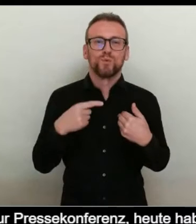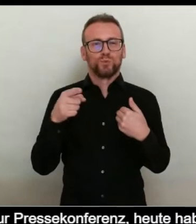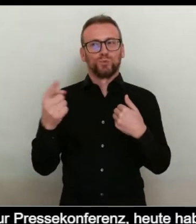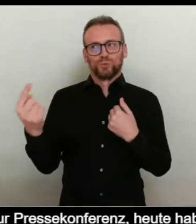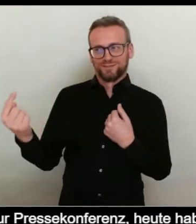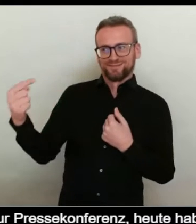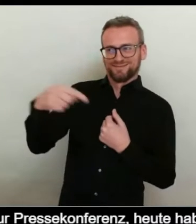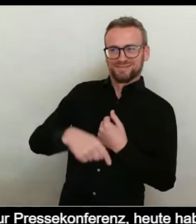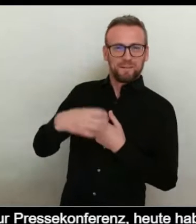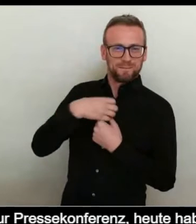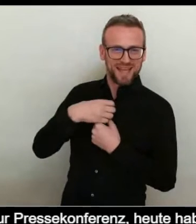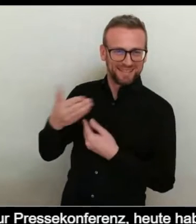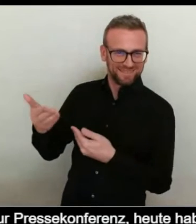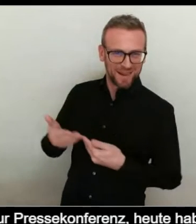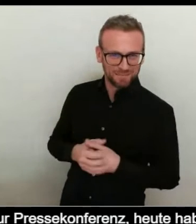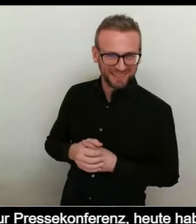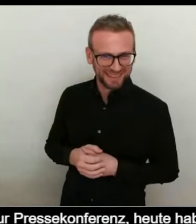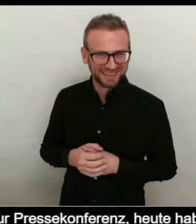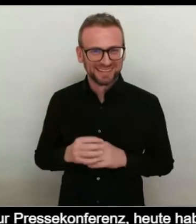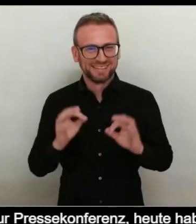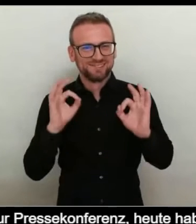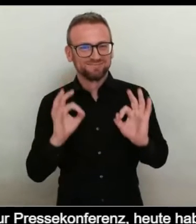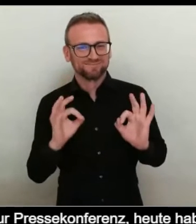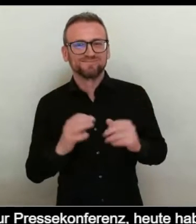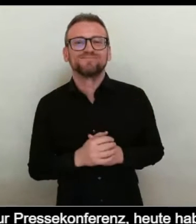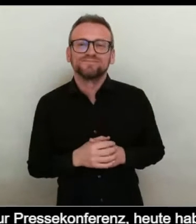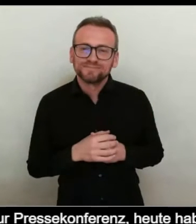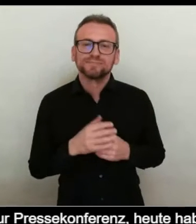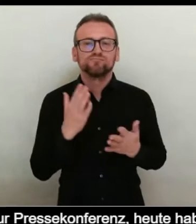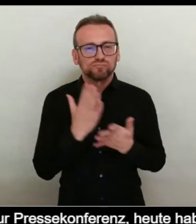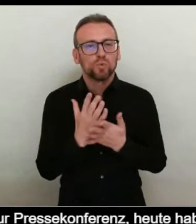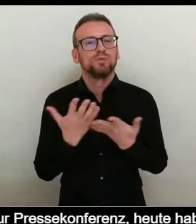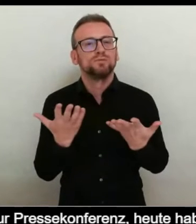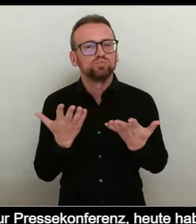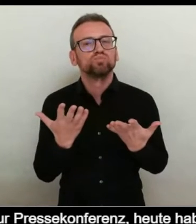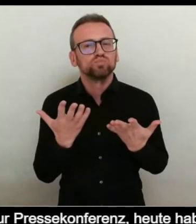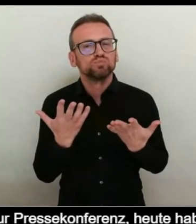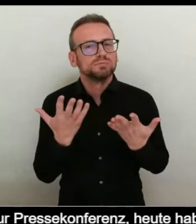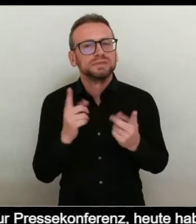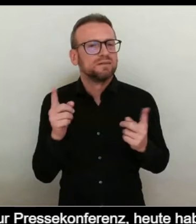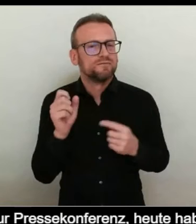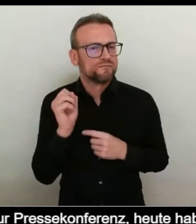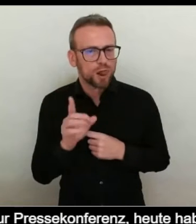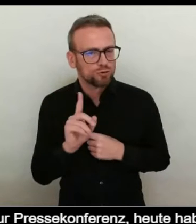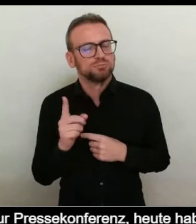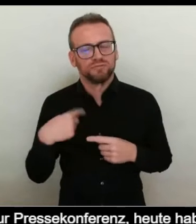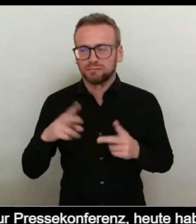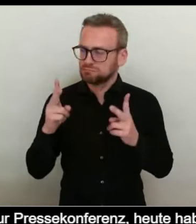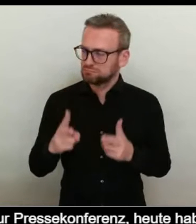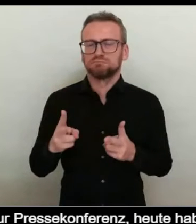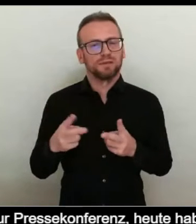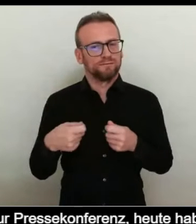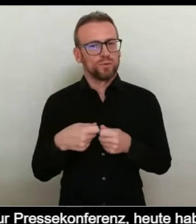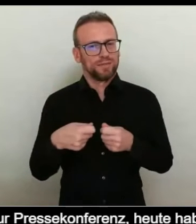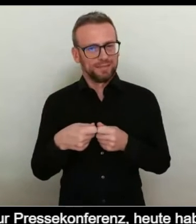Bei der Jungen Union muss man wissen, dass Nordrhein-Westfalen und Bayern zusammen die JU Deutschland immer dominieren. Das haben wir damals auch ganz gut